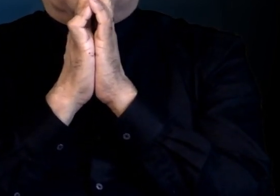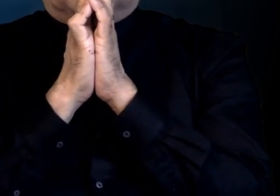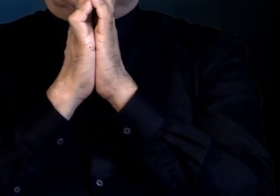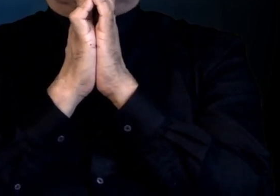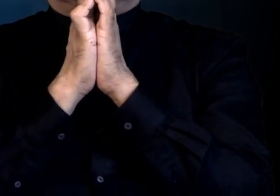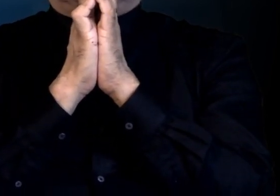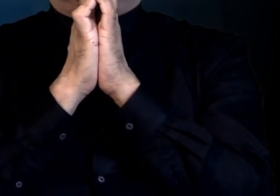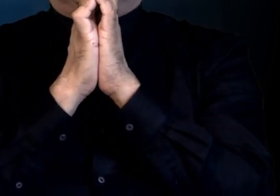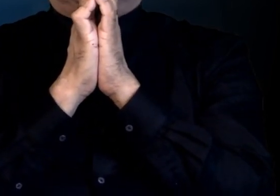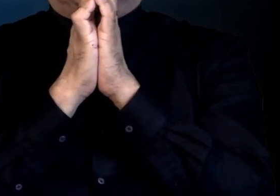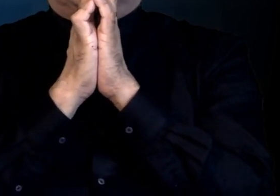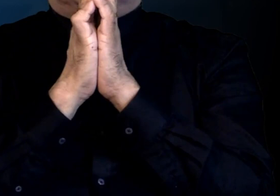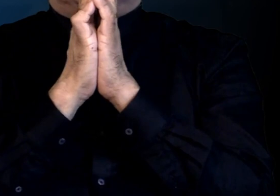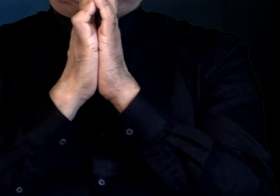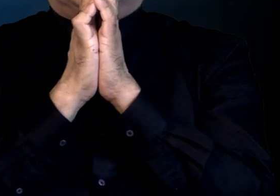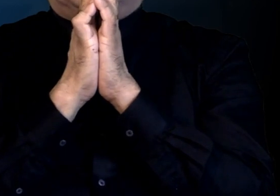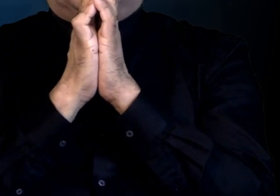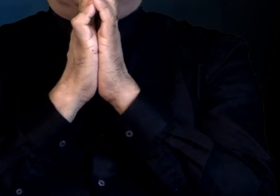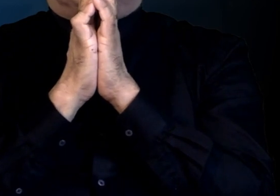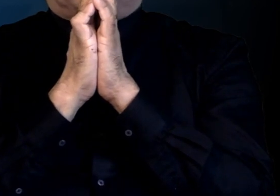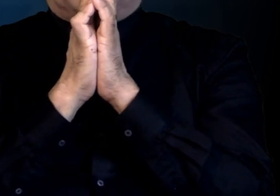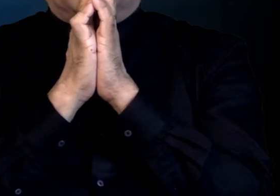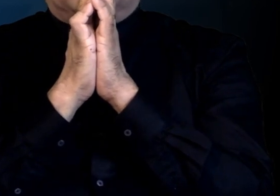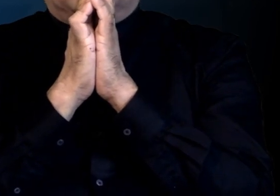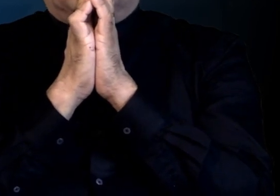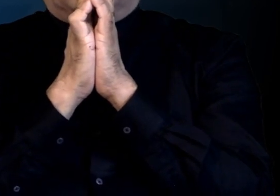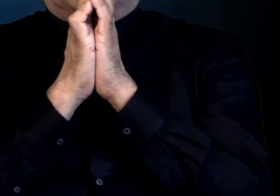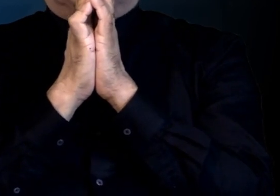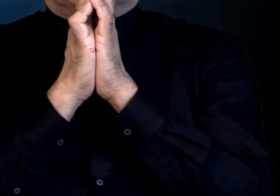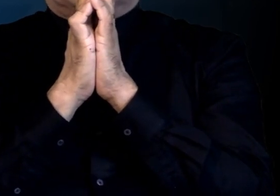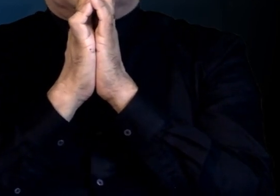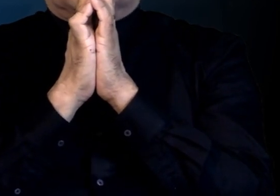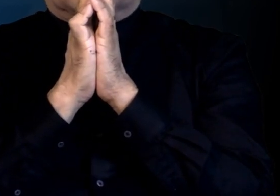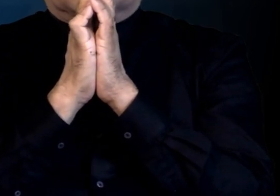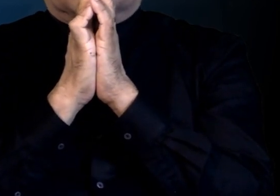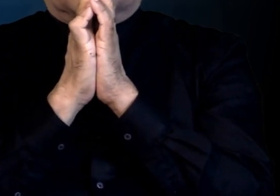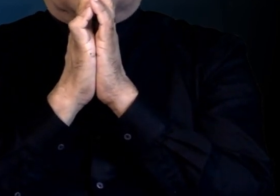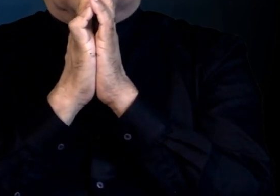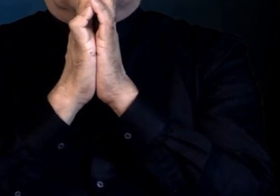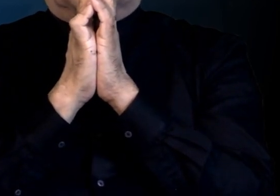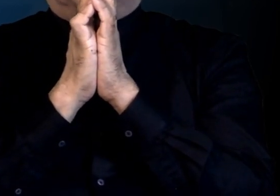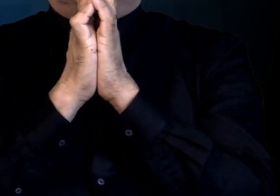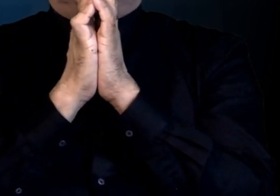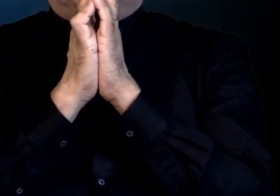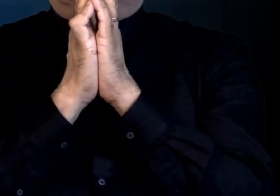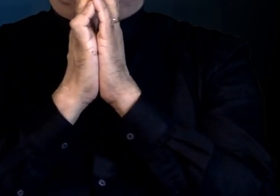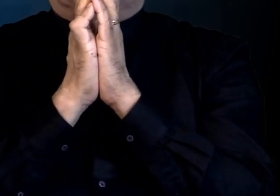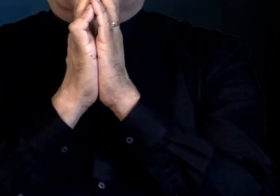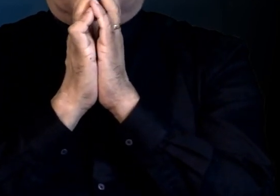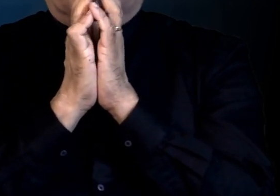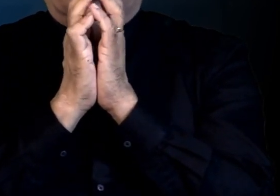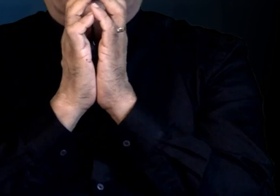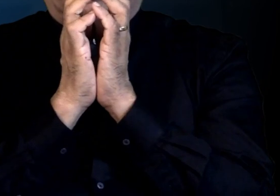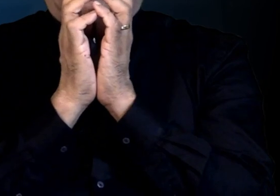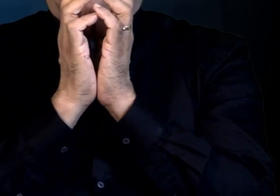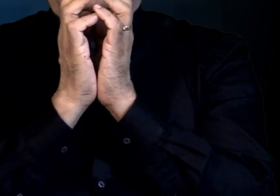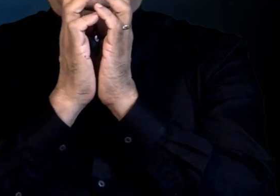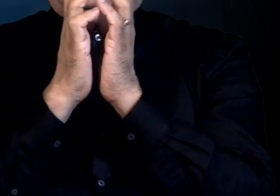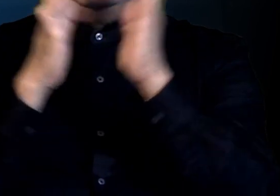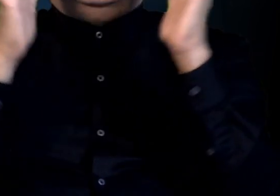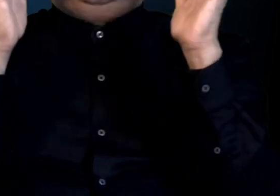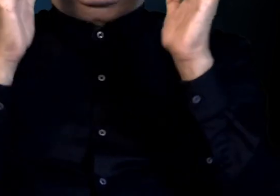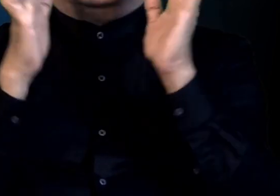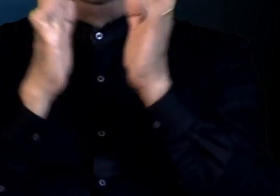നിങ്ങളുടെ മധ്യസ്ഥത്തിലൂടെ നിങ്ങളെക്കുറിച്ച് അറിയാനും അവർക്ക് ഓരോ വിശുദ്ധരും